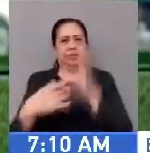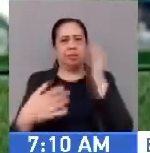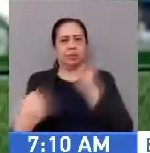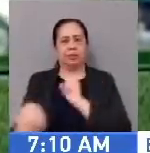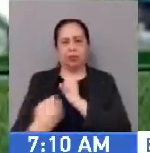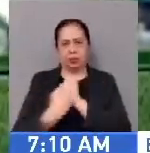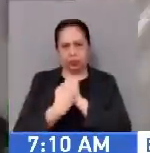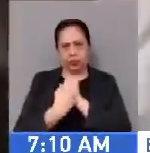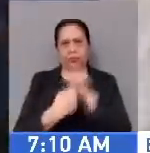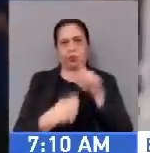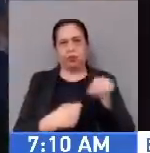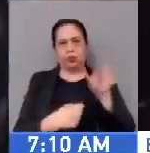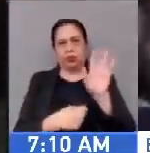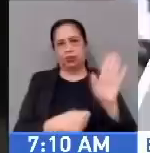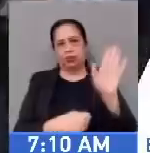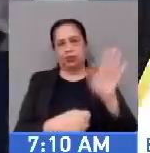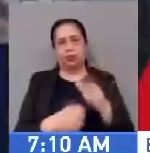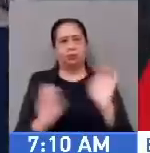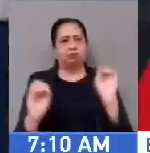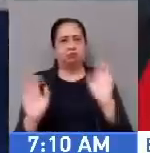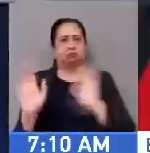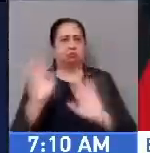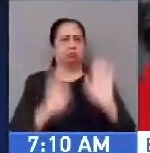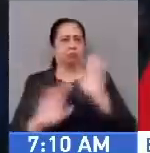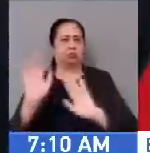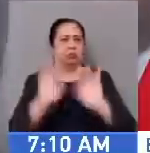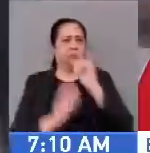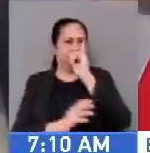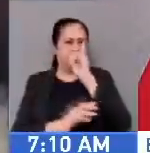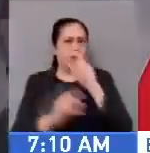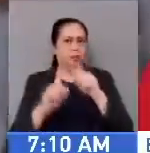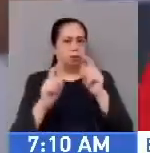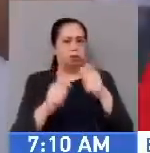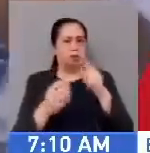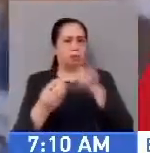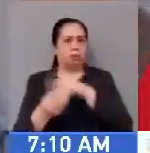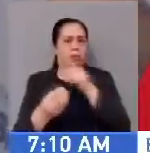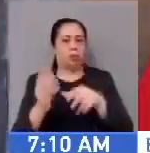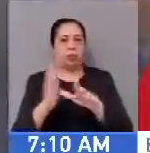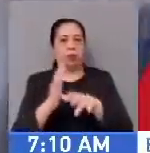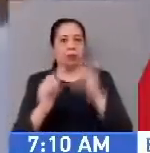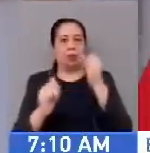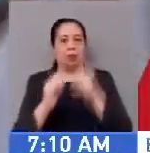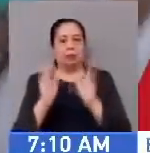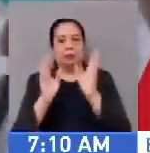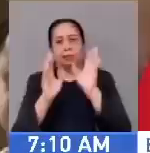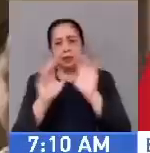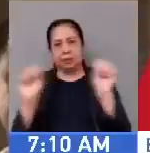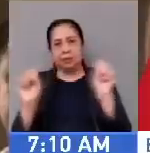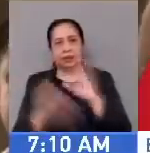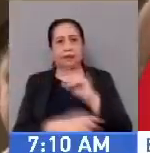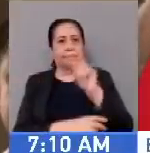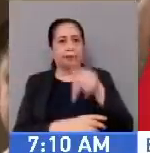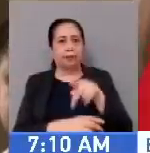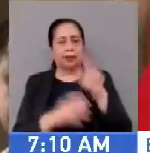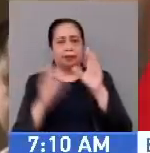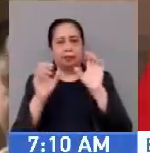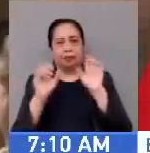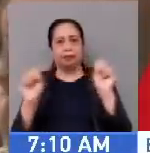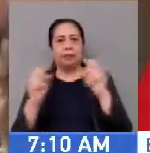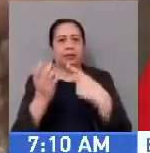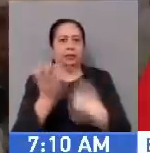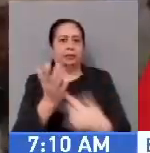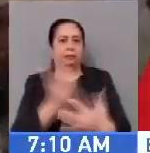kanya. Wala rin daw problema kay Moreno ang pagkansela ng COMELEC sa huling presidential at vice presidential debate. Handa naman daw siyang dumalo